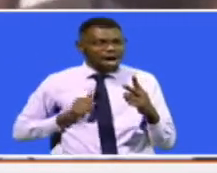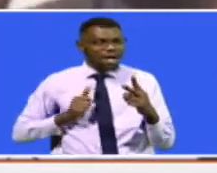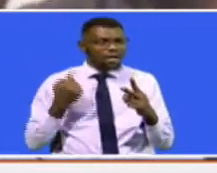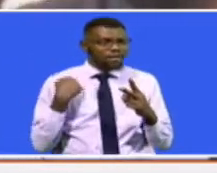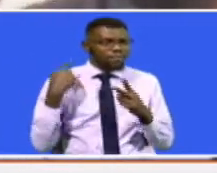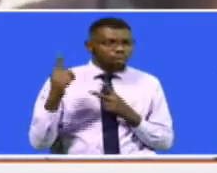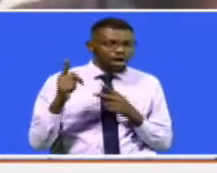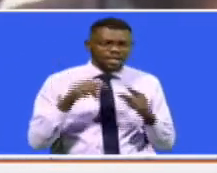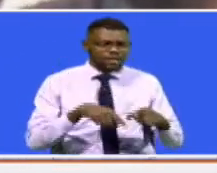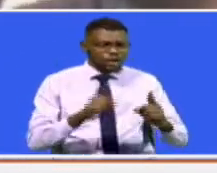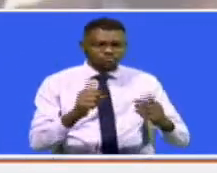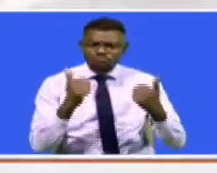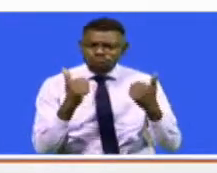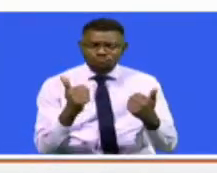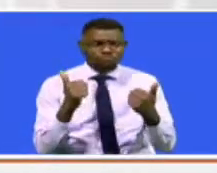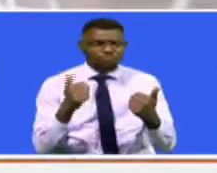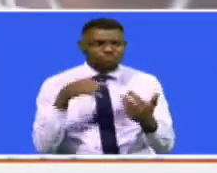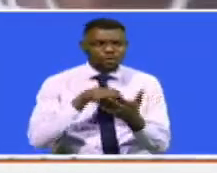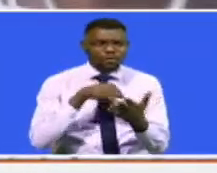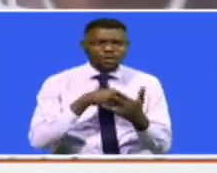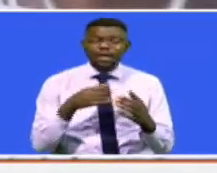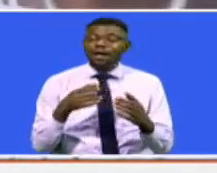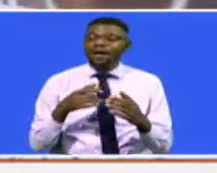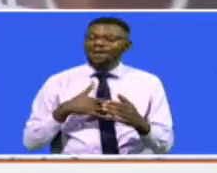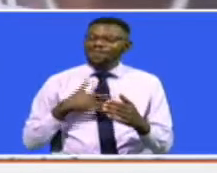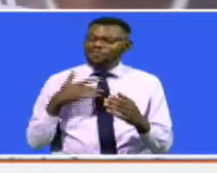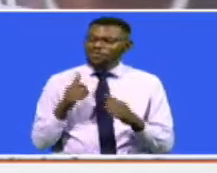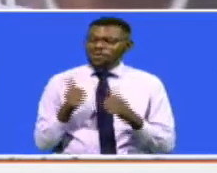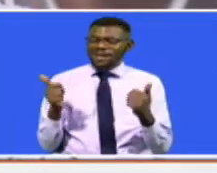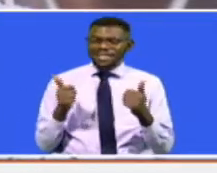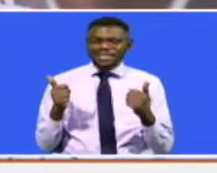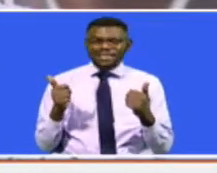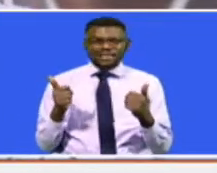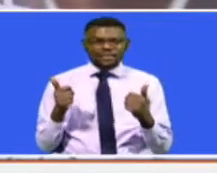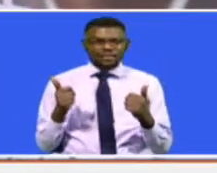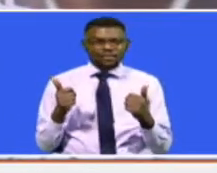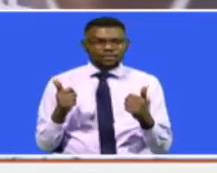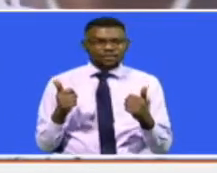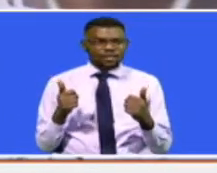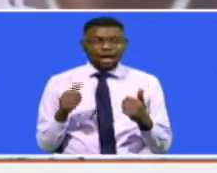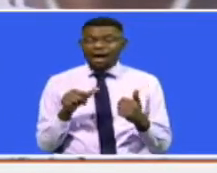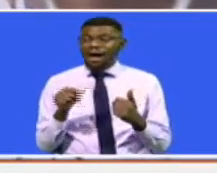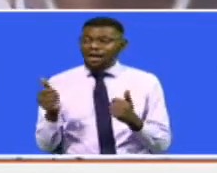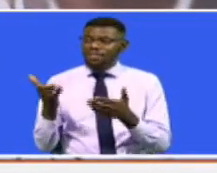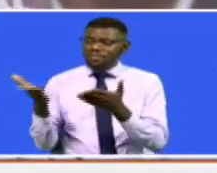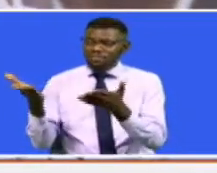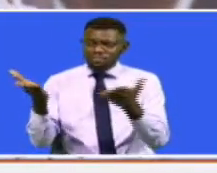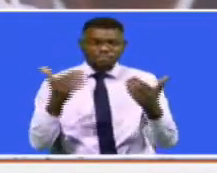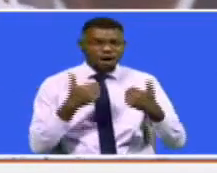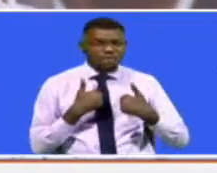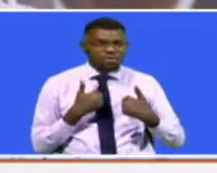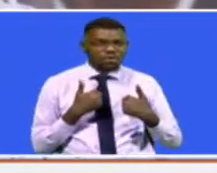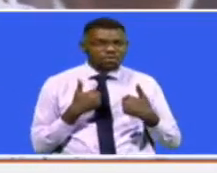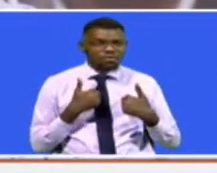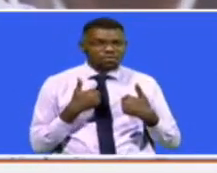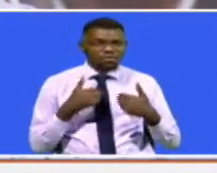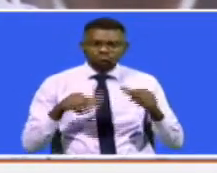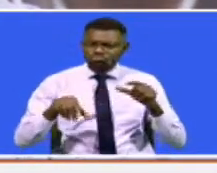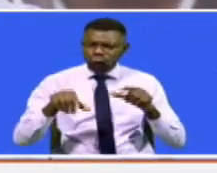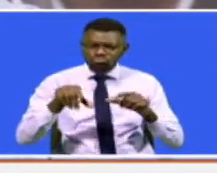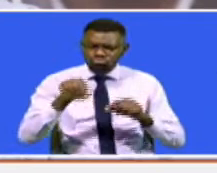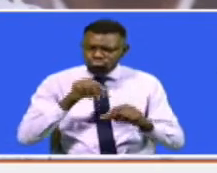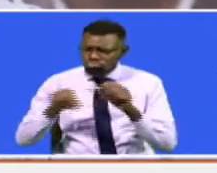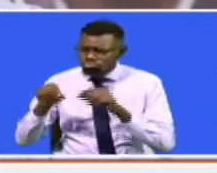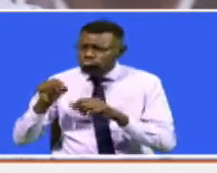kale na Manda vile vile akiwa katika Alliance. Na hizi kwamba kidogo hatujaridhika kwa sababu wapo wale ambao walichagua shule zao